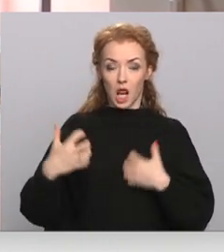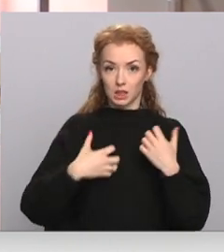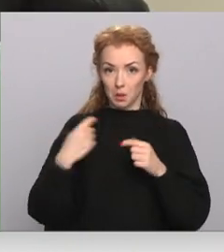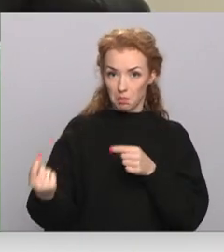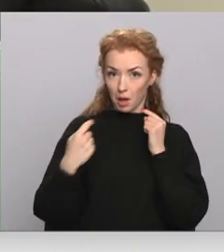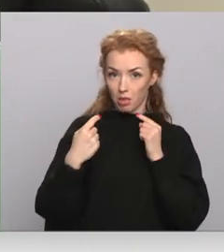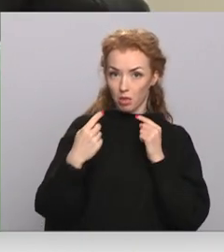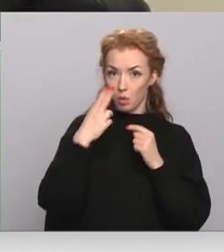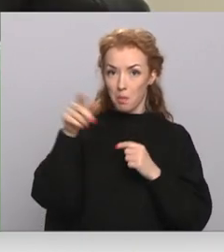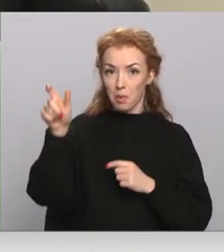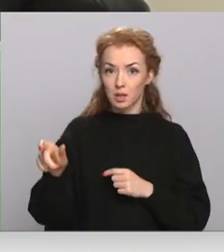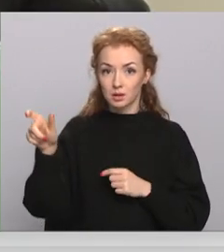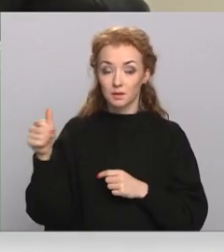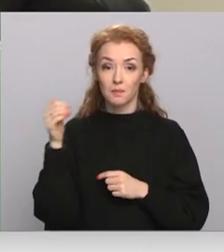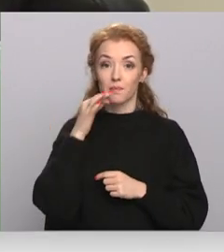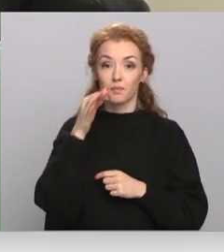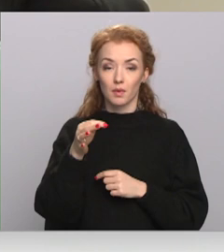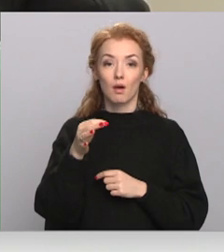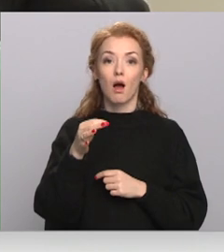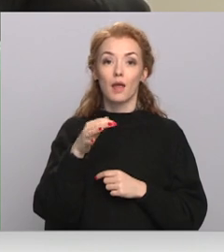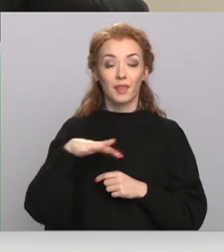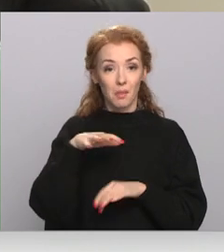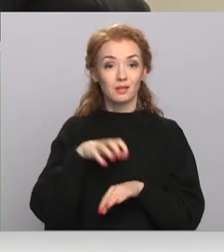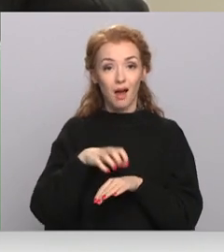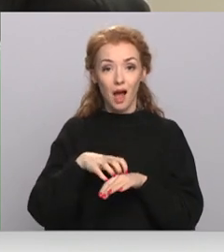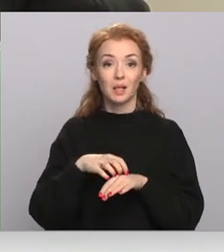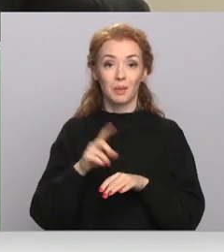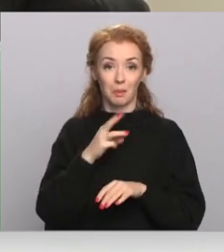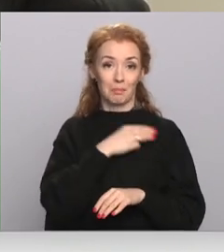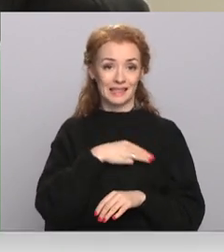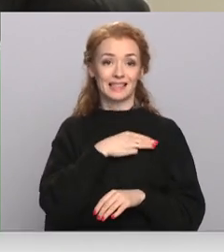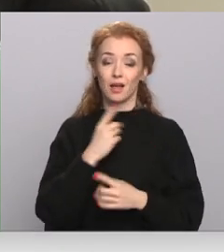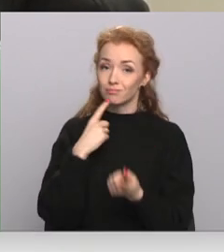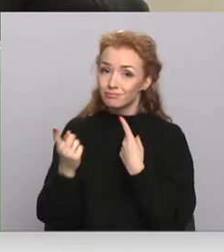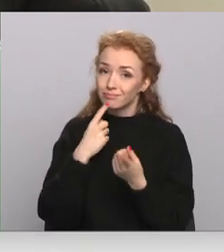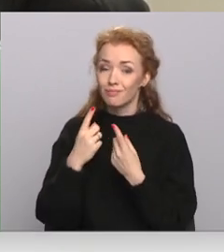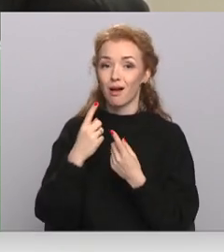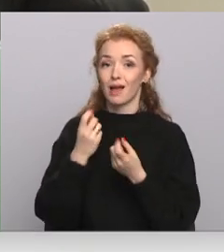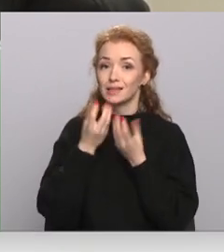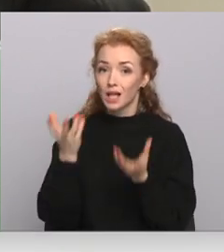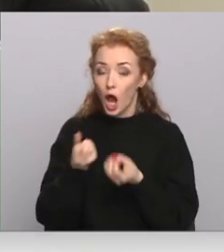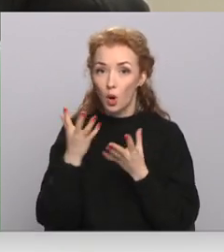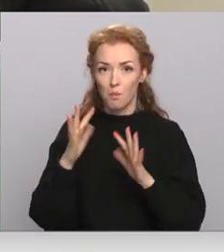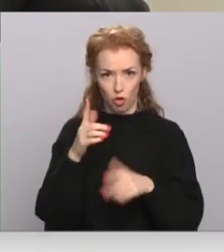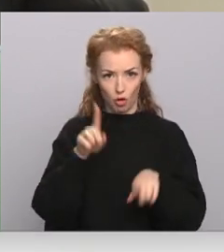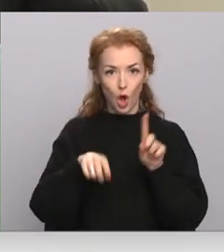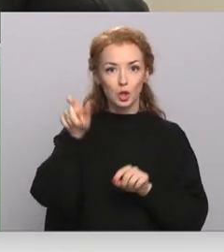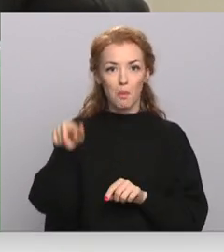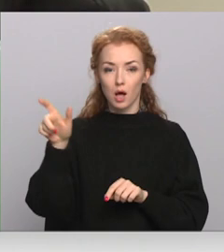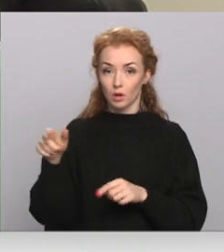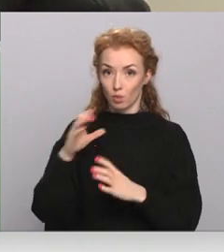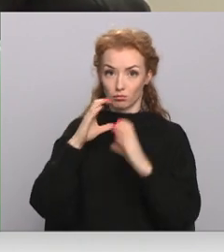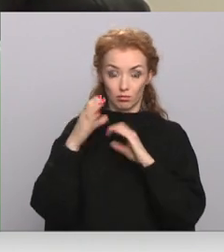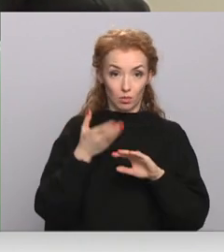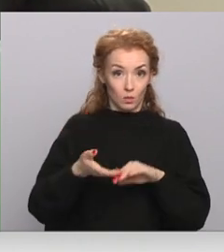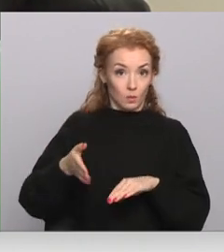pacientiem. Tā jau ģimenes ārsts sūtība runāt ar saviem pacientiem, jau mēģinam izskaidrot, bet ir jau arī tādi pacienti, ar ko nav iespējams. Nu, tu